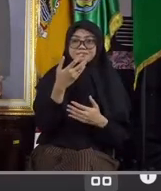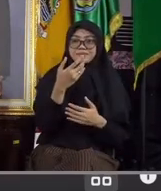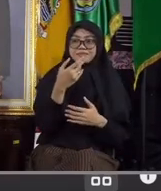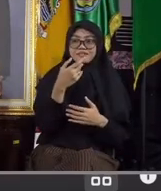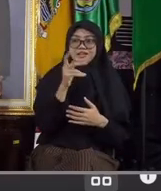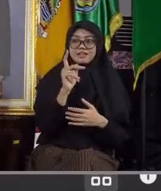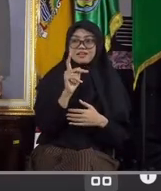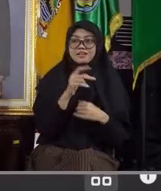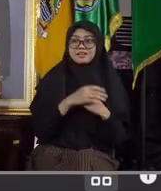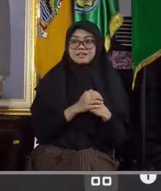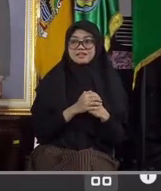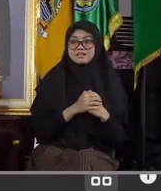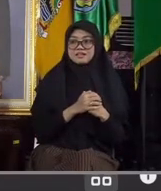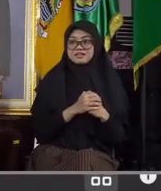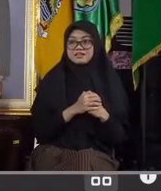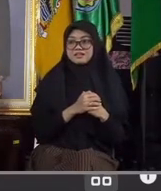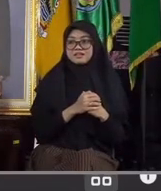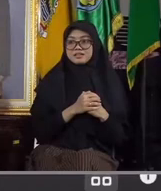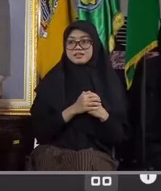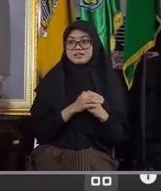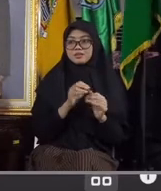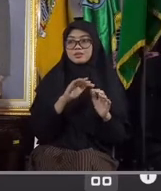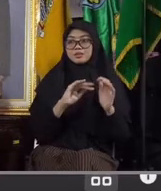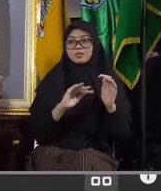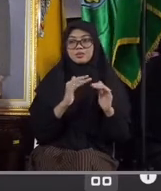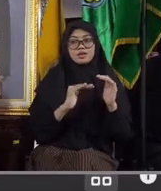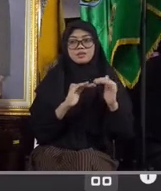pasti ada kurang lebihnya ada